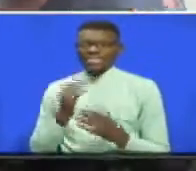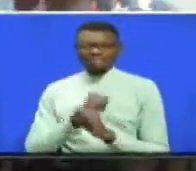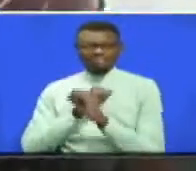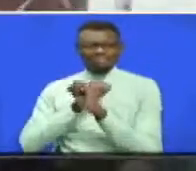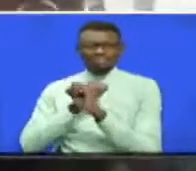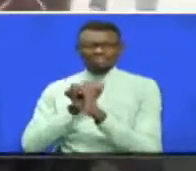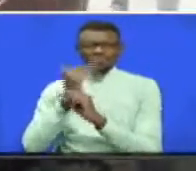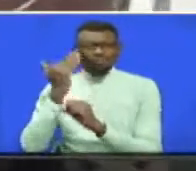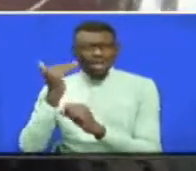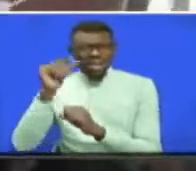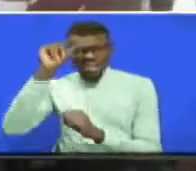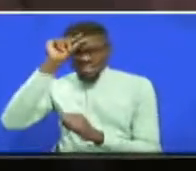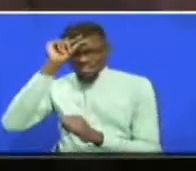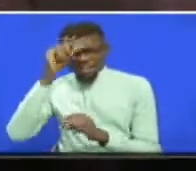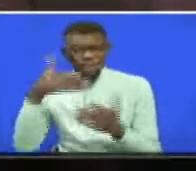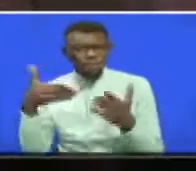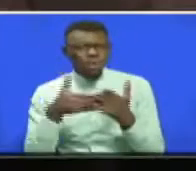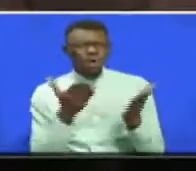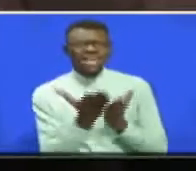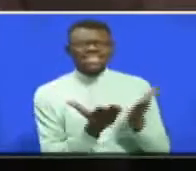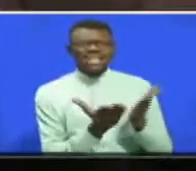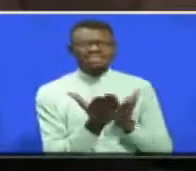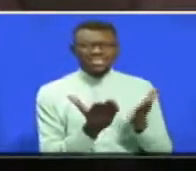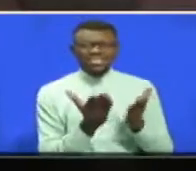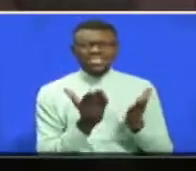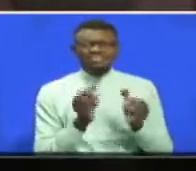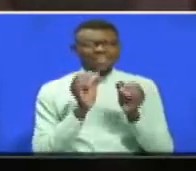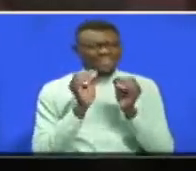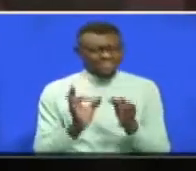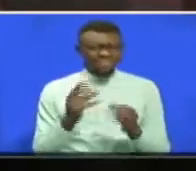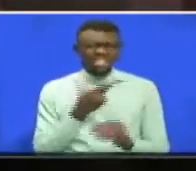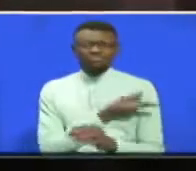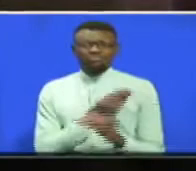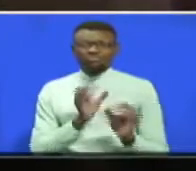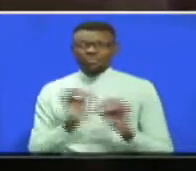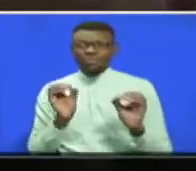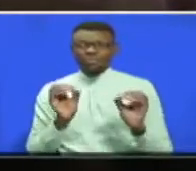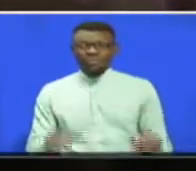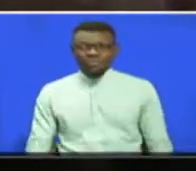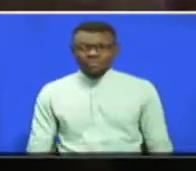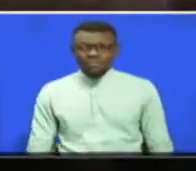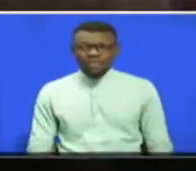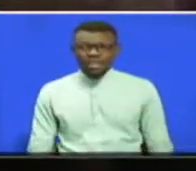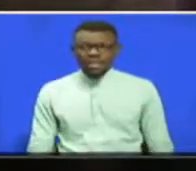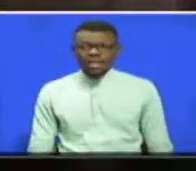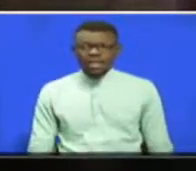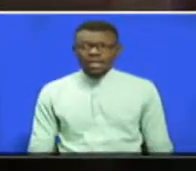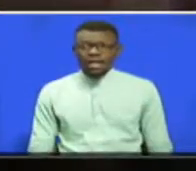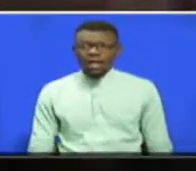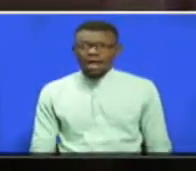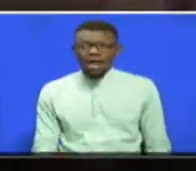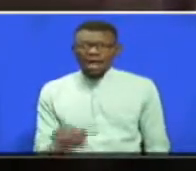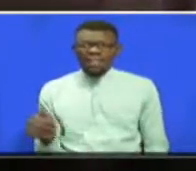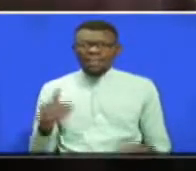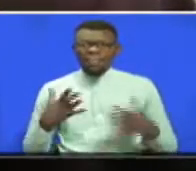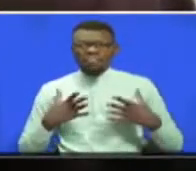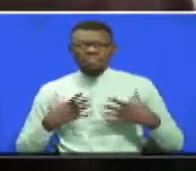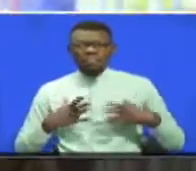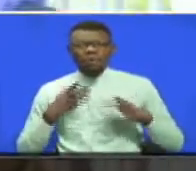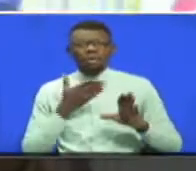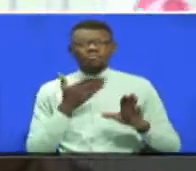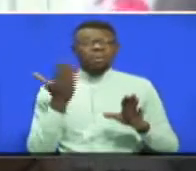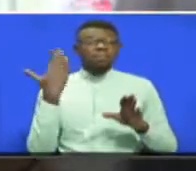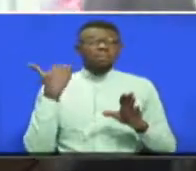hiyo itakapoanza kutekelezwa kikamilifu. Baadhi yao wakiwa na sababu tofauti za kutopokea chanjo hapo